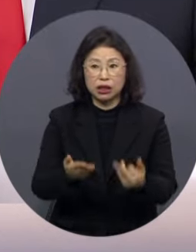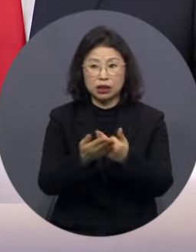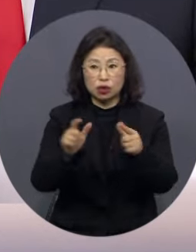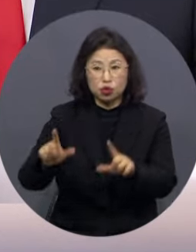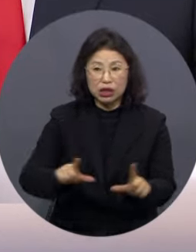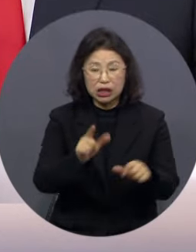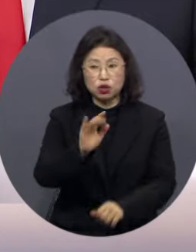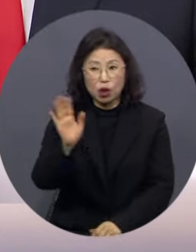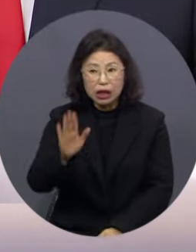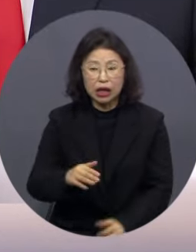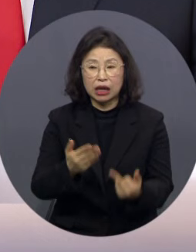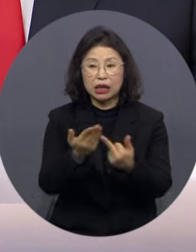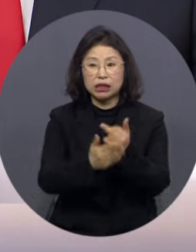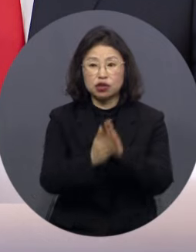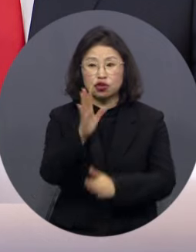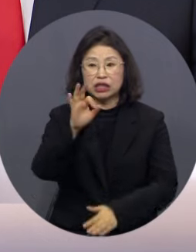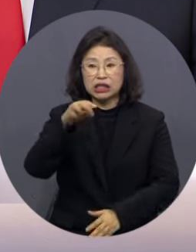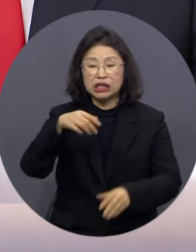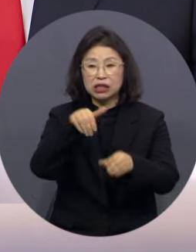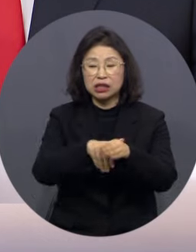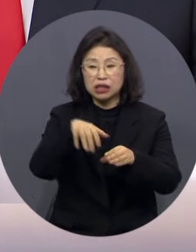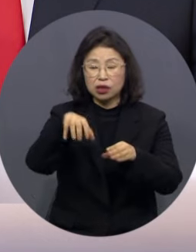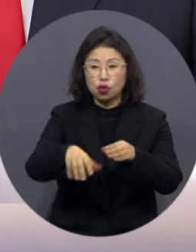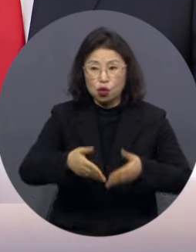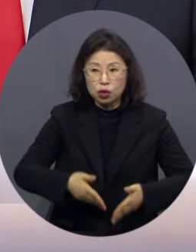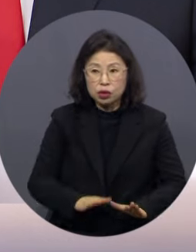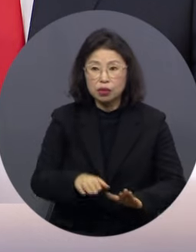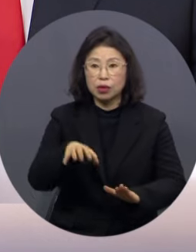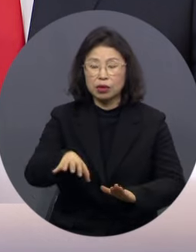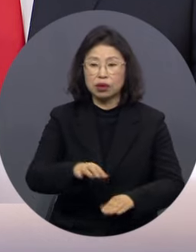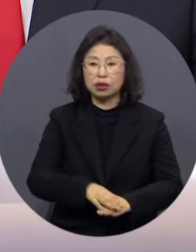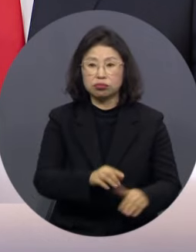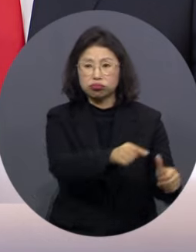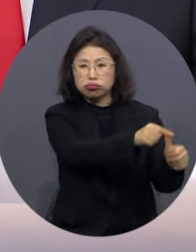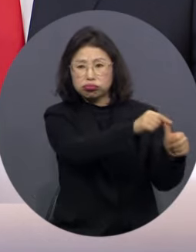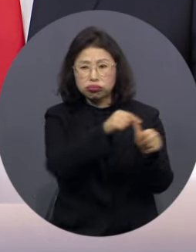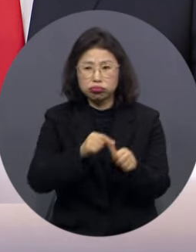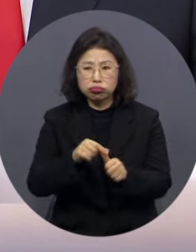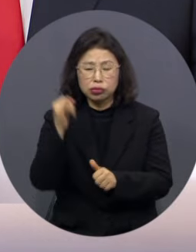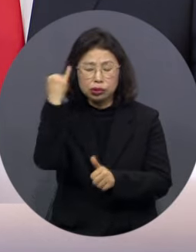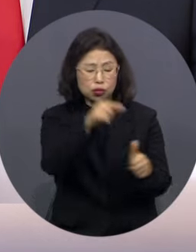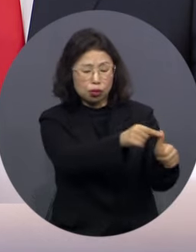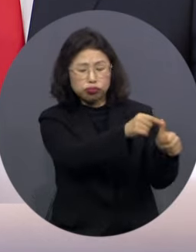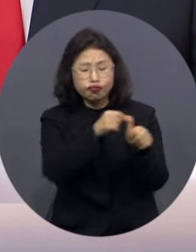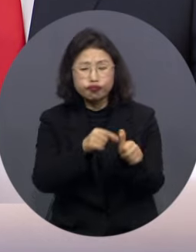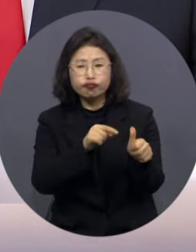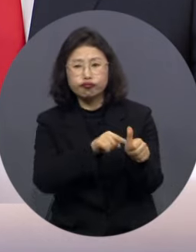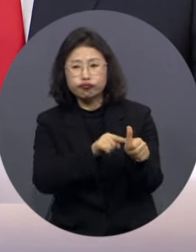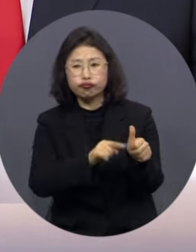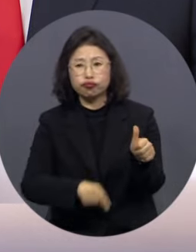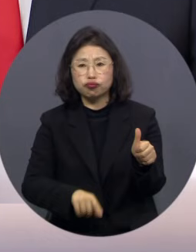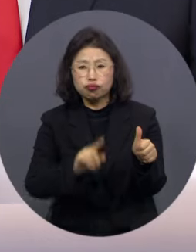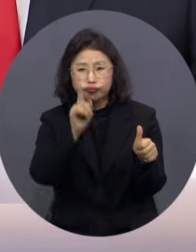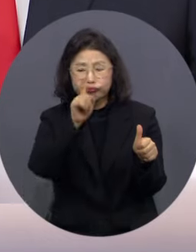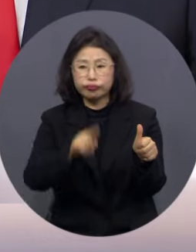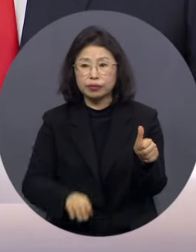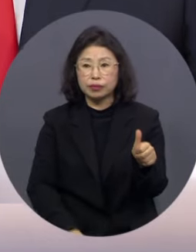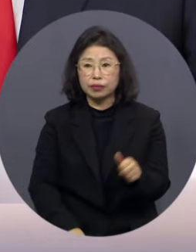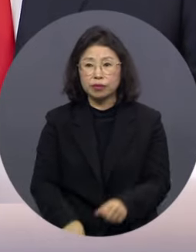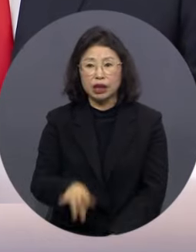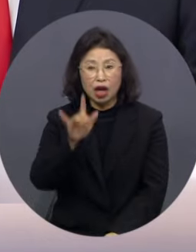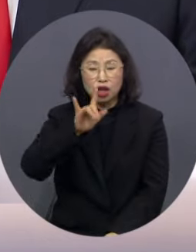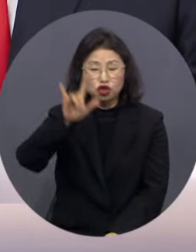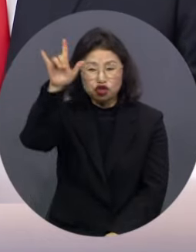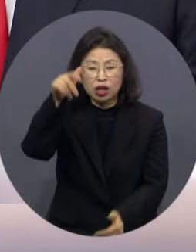않는 제주시 을에 뭐 소위 얘기하는 듣보잡 인사를 후보로 공천했다 것은 어떻게